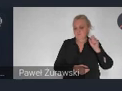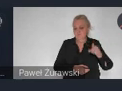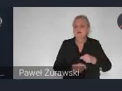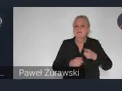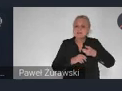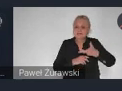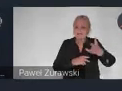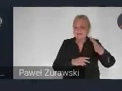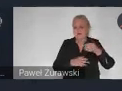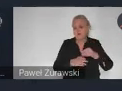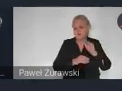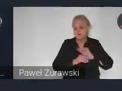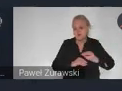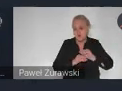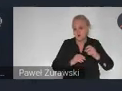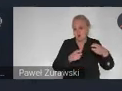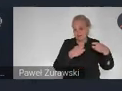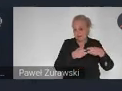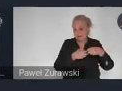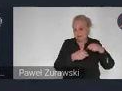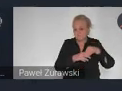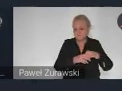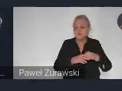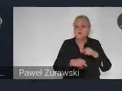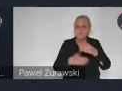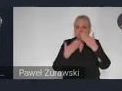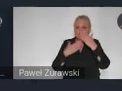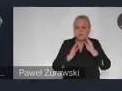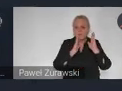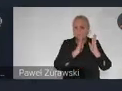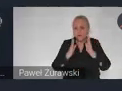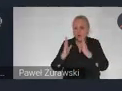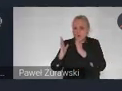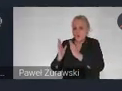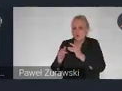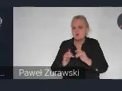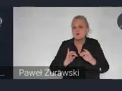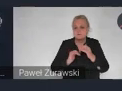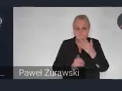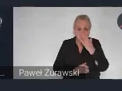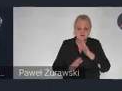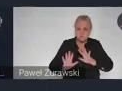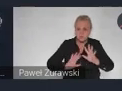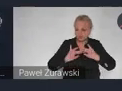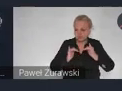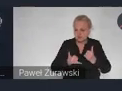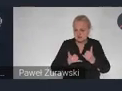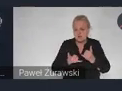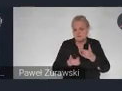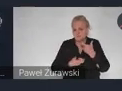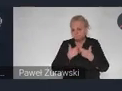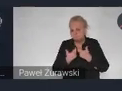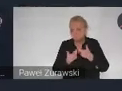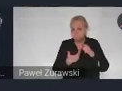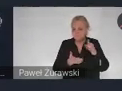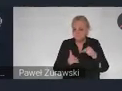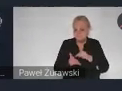webinariów które krok po kroku pokazują państwu w jaki sposób poruszać się